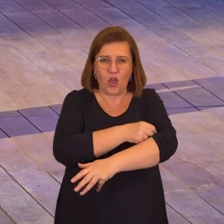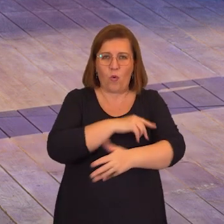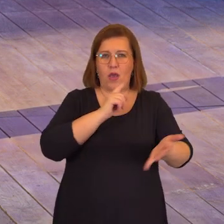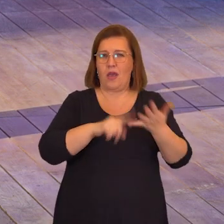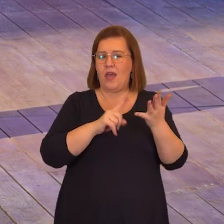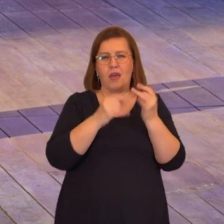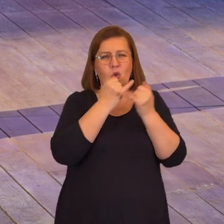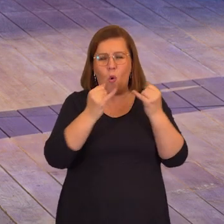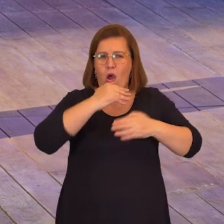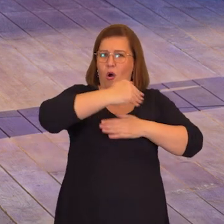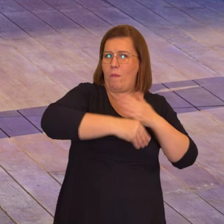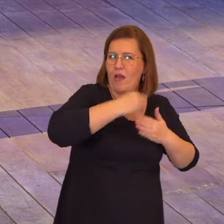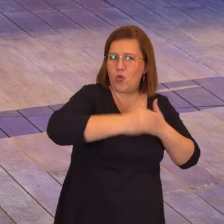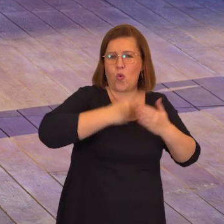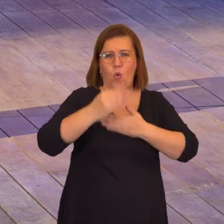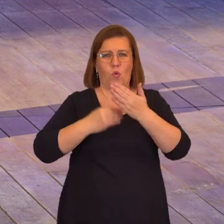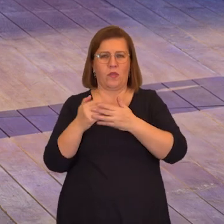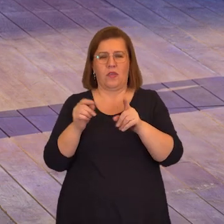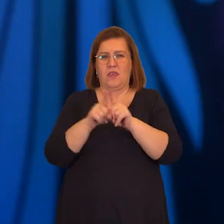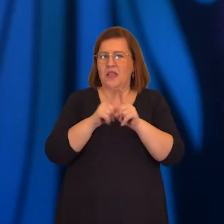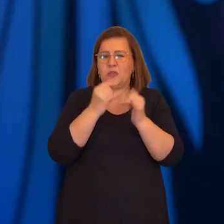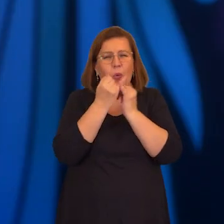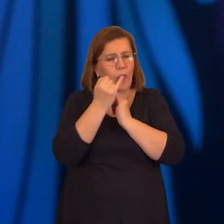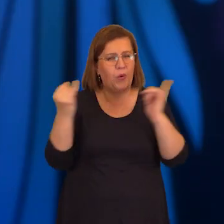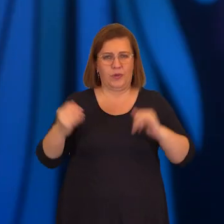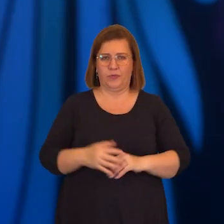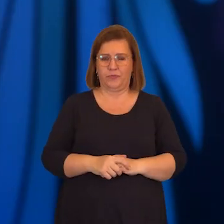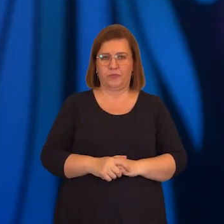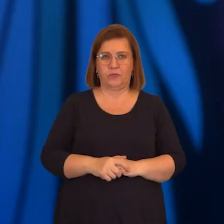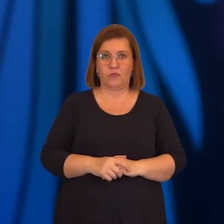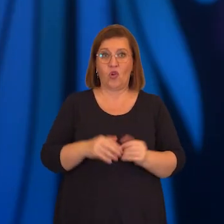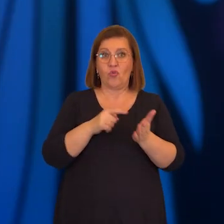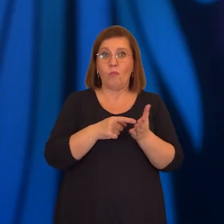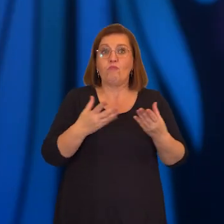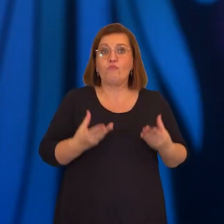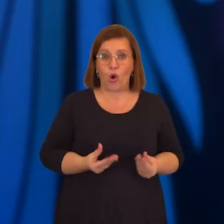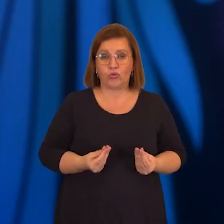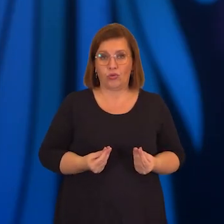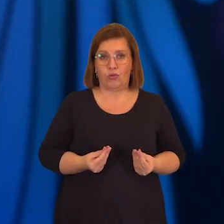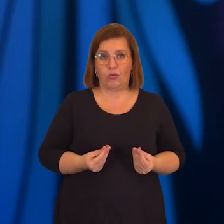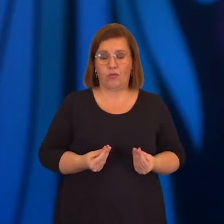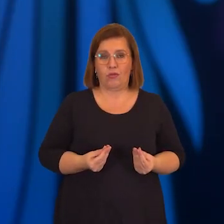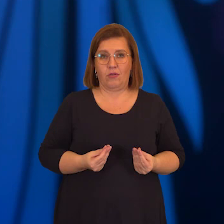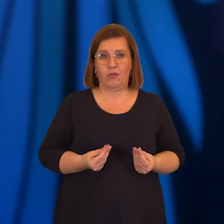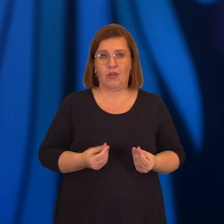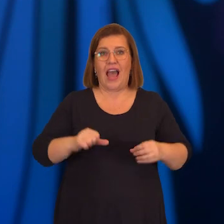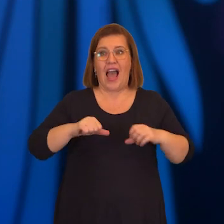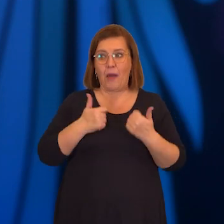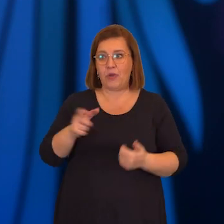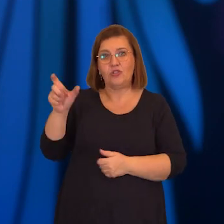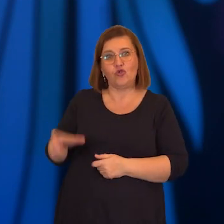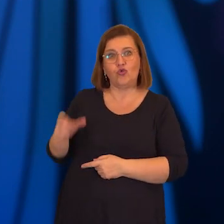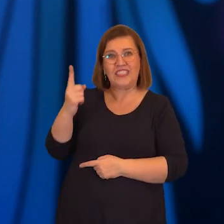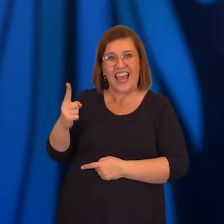antyseptyczne, opatrunki i środki ochrony osobistej. To wszystko po to, aby mógł żyć